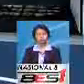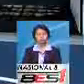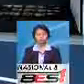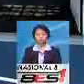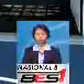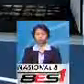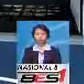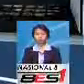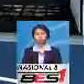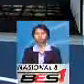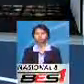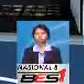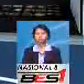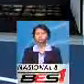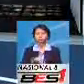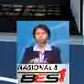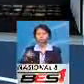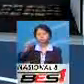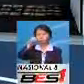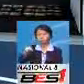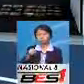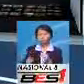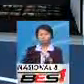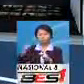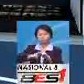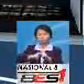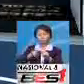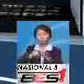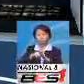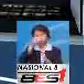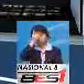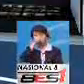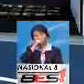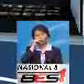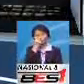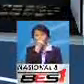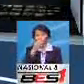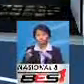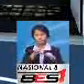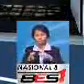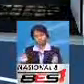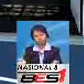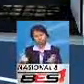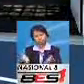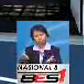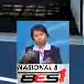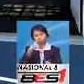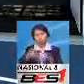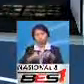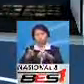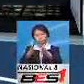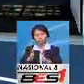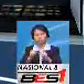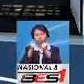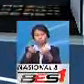juta baik ketika soalan tambahan dikemukakan berkaitan isu Perumahan Datuk Seri Najib menerangkan galakan diberi kepada pemaju terutamanya